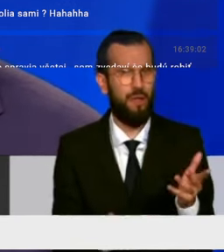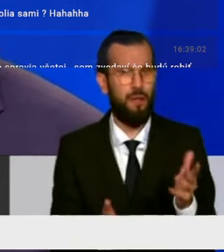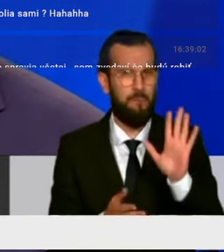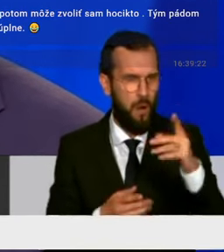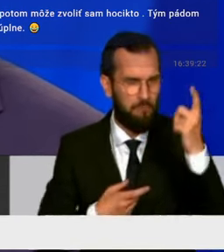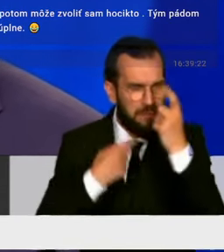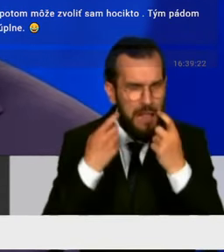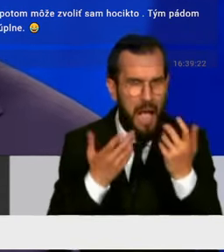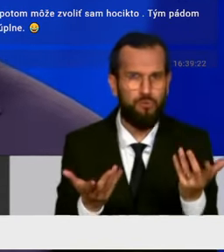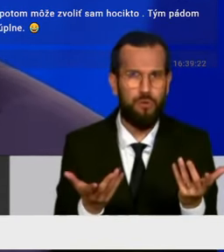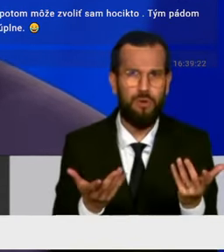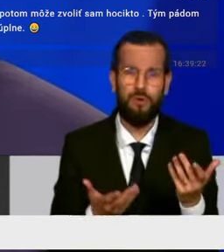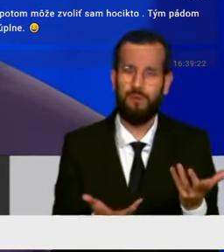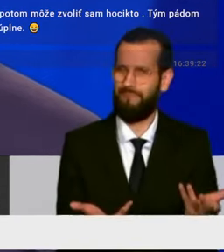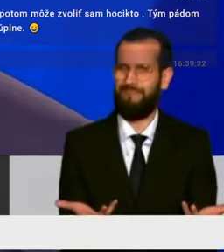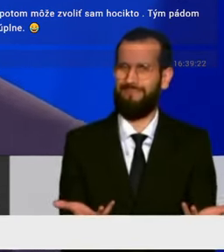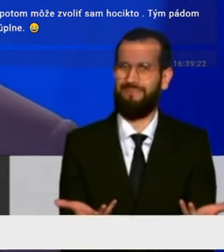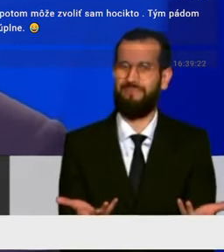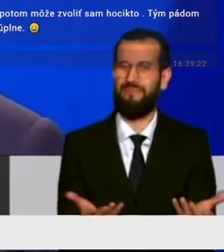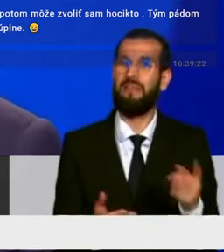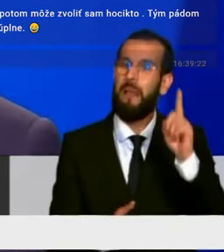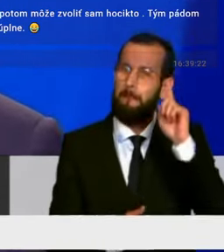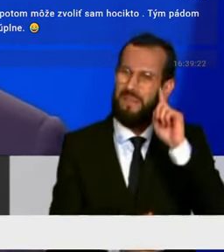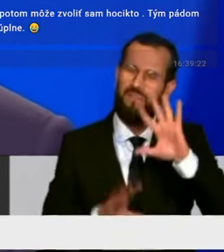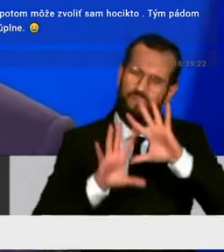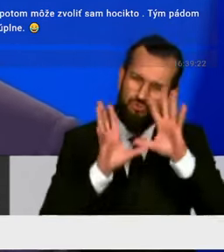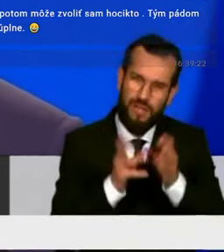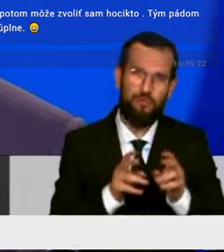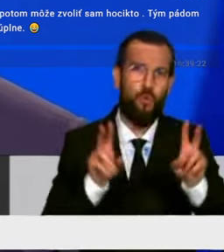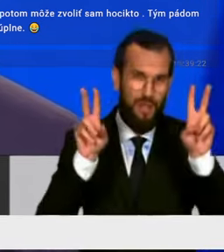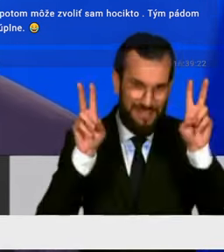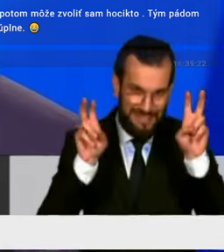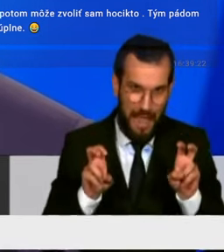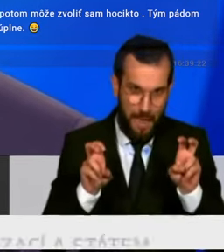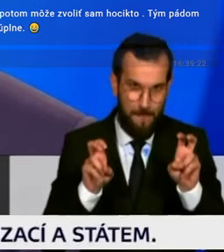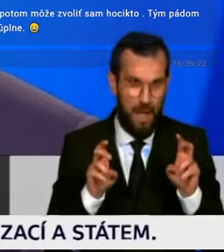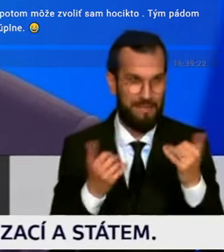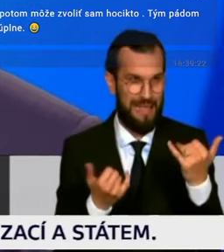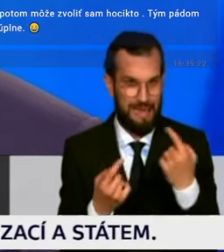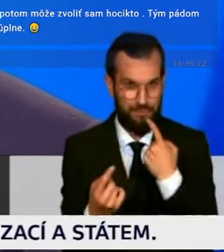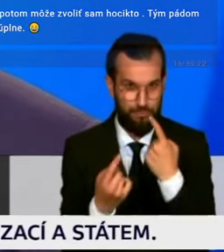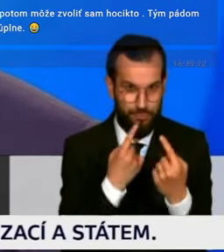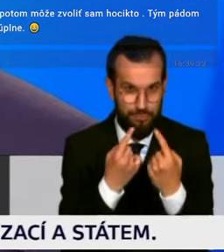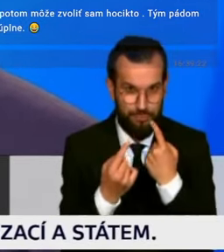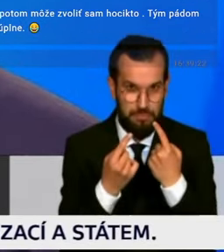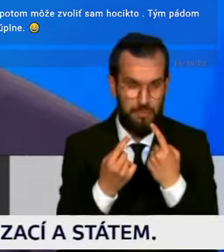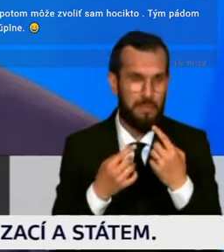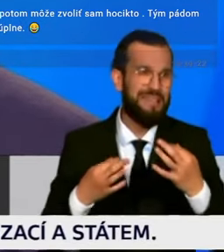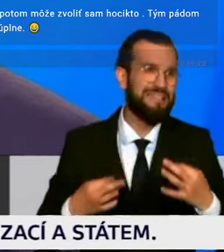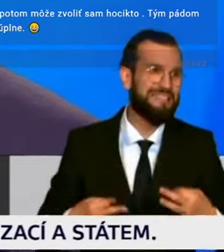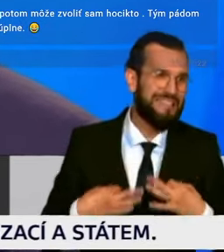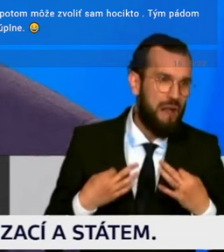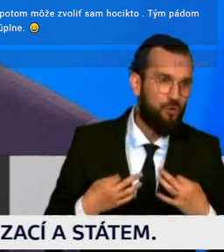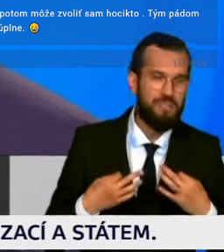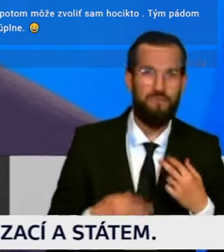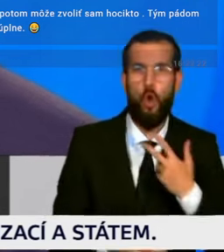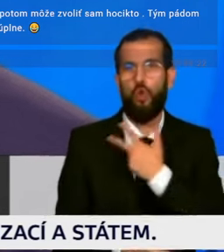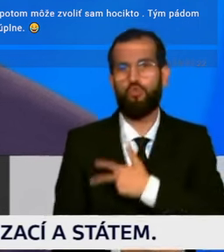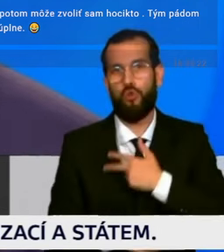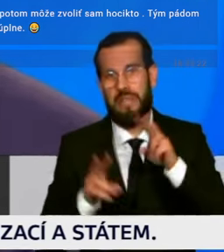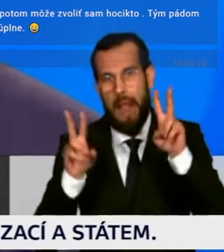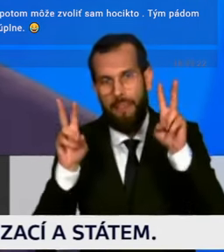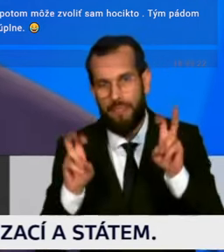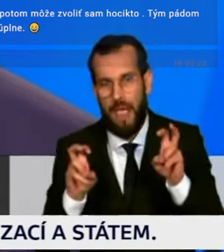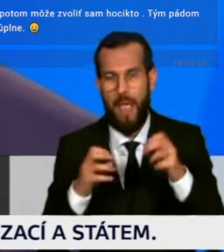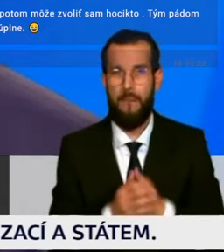názory Ja si myslím že o všetkých témach ktorých sa s nami bavíte aj o zdravotníctve aj o sociálnych veciach aj o